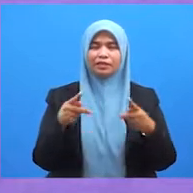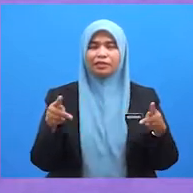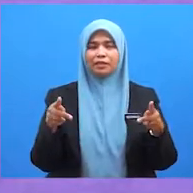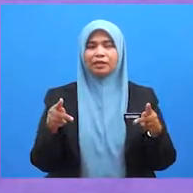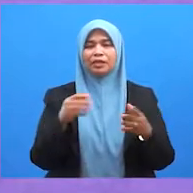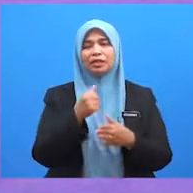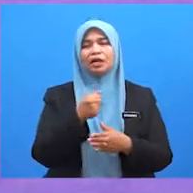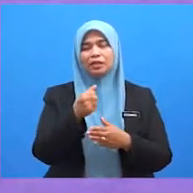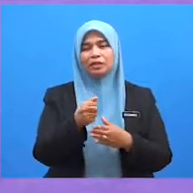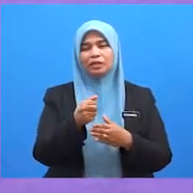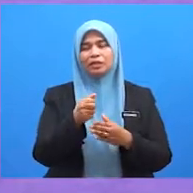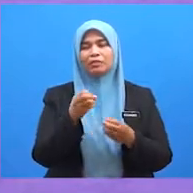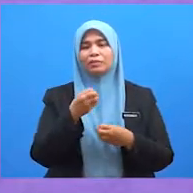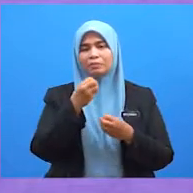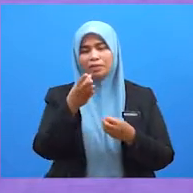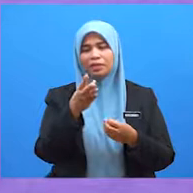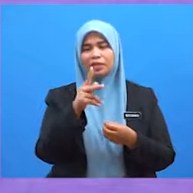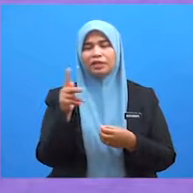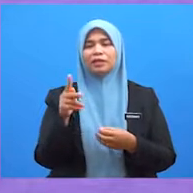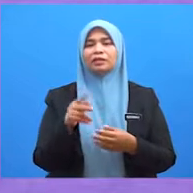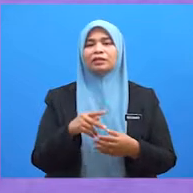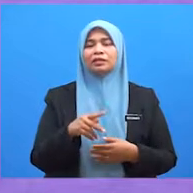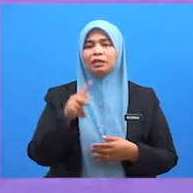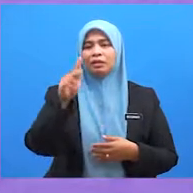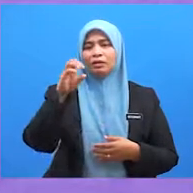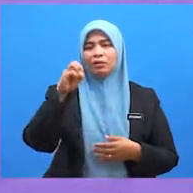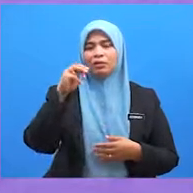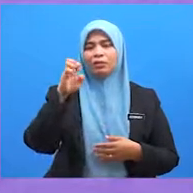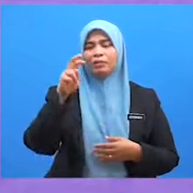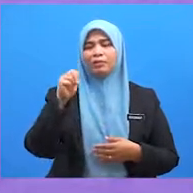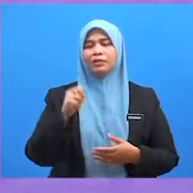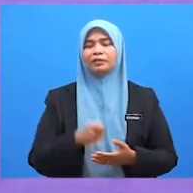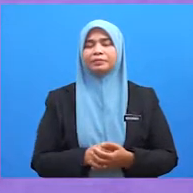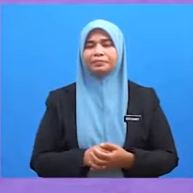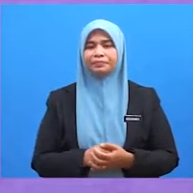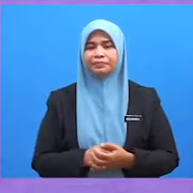atau memberikan komen atas karya pemikiran orang lain.